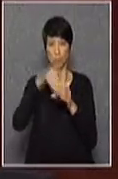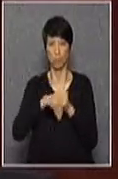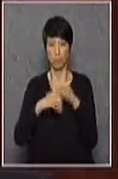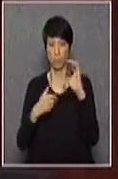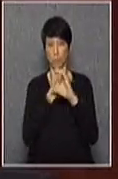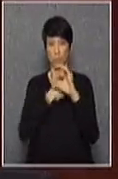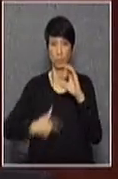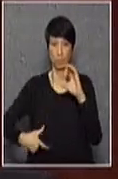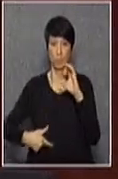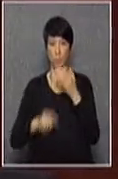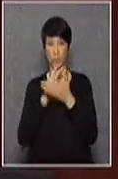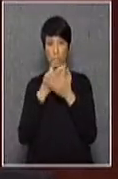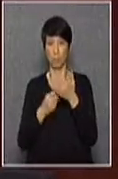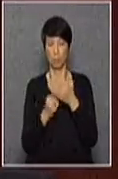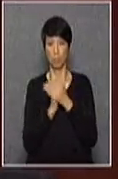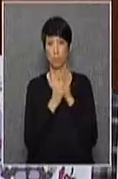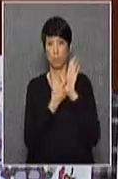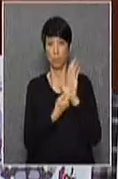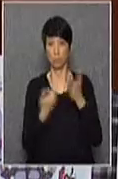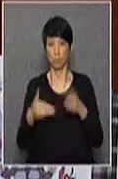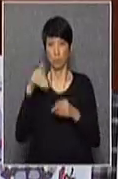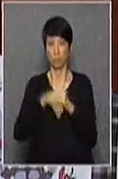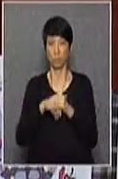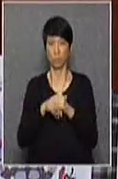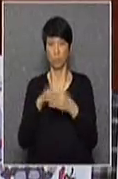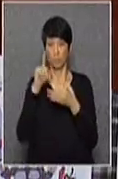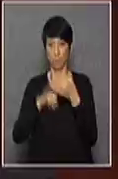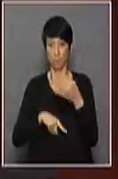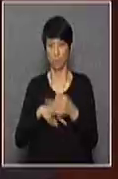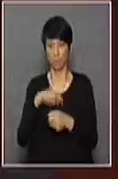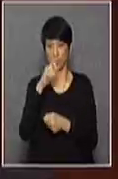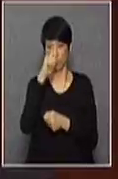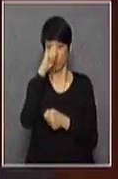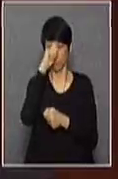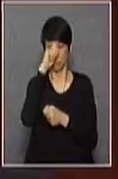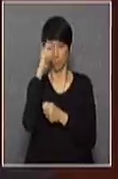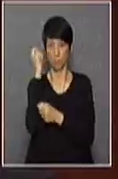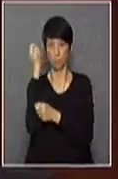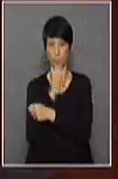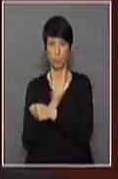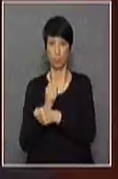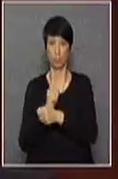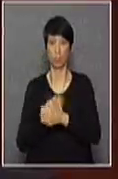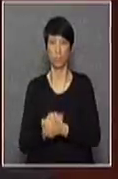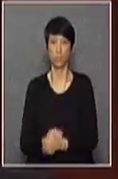員動議的修正案，予以通過。現在付諸表決。陳志全議員要求記名表決，表決鐘響1分鐘。